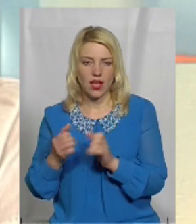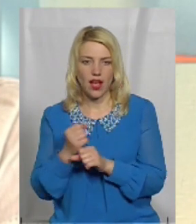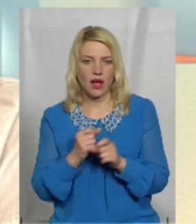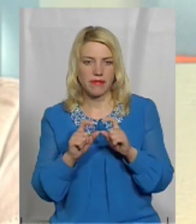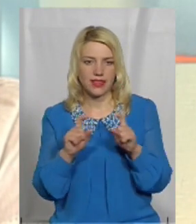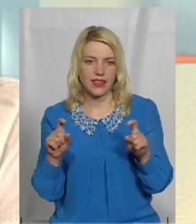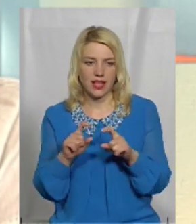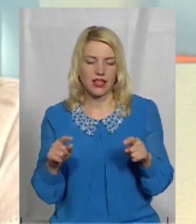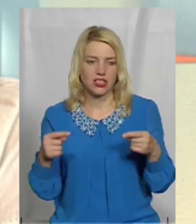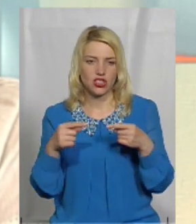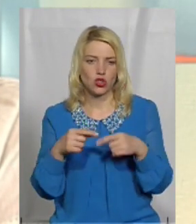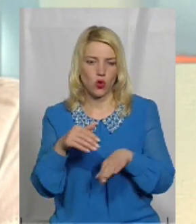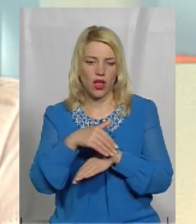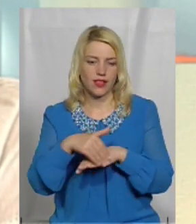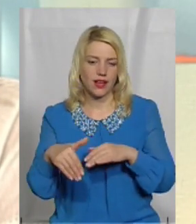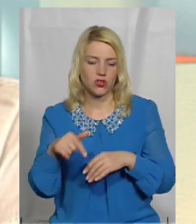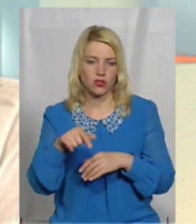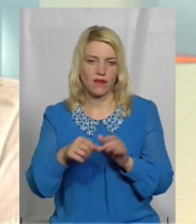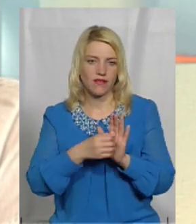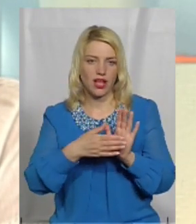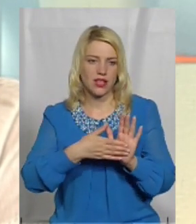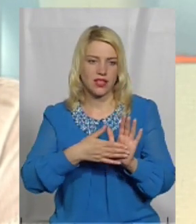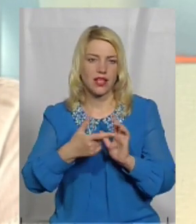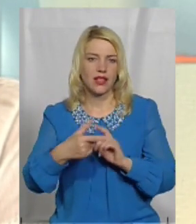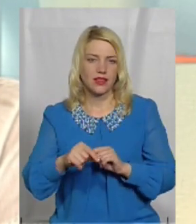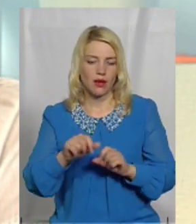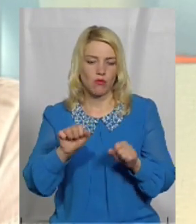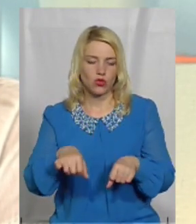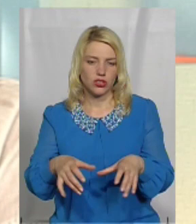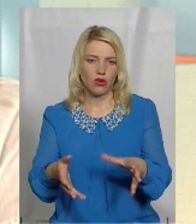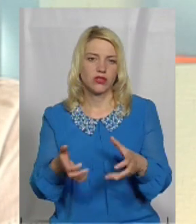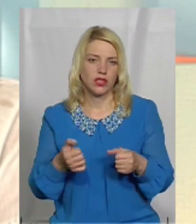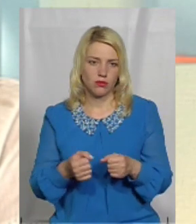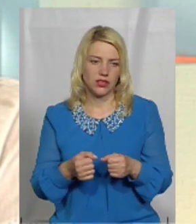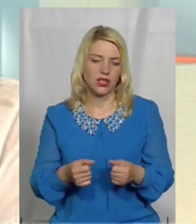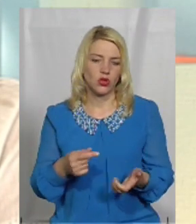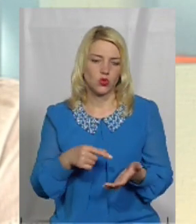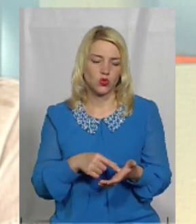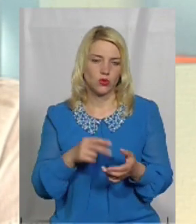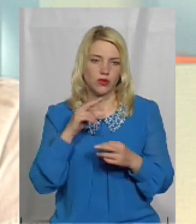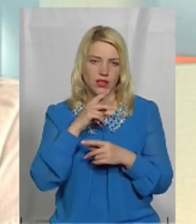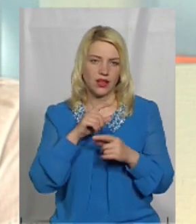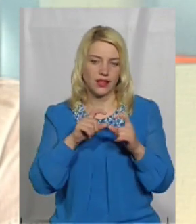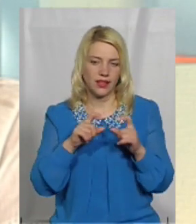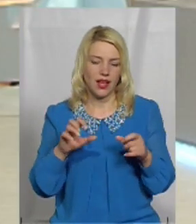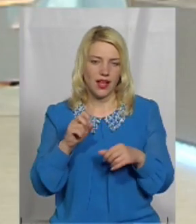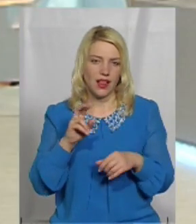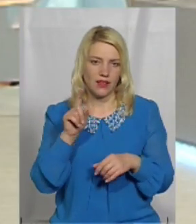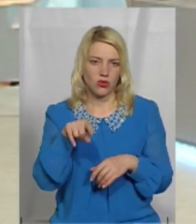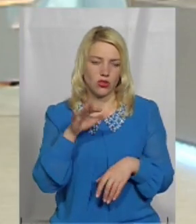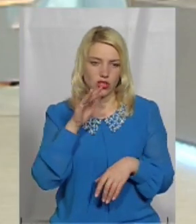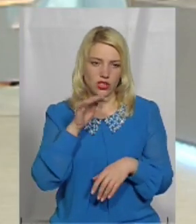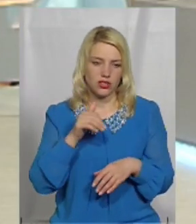аптеки з чіткою адресою, вказана адреса, де можна отримати отримати доступні ліки. Але в той же час мені